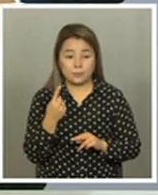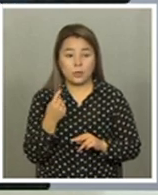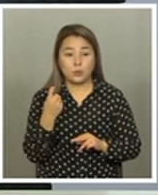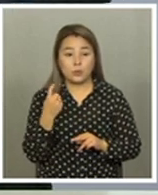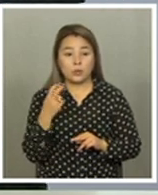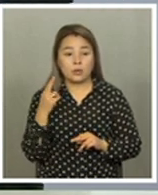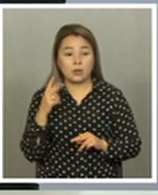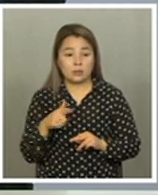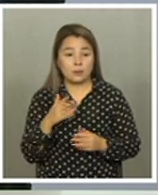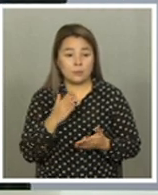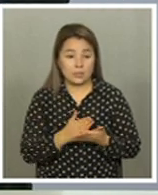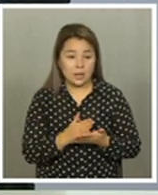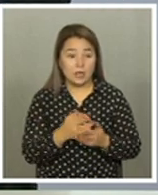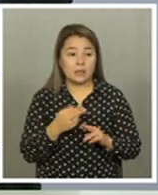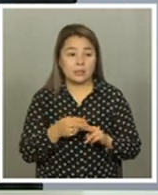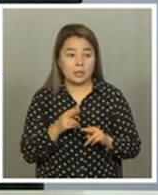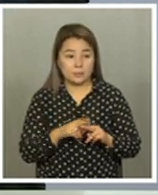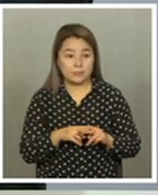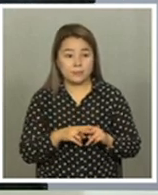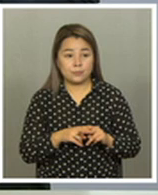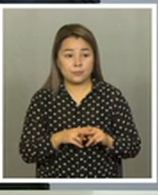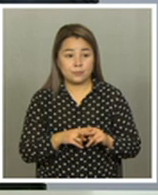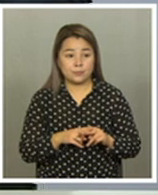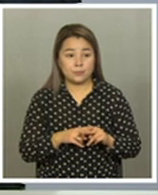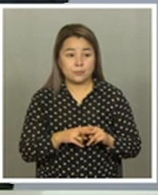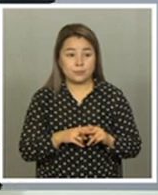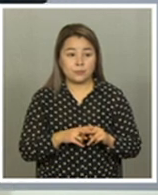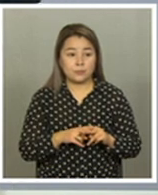бар. Олай болса,